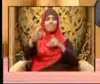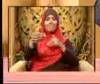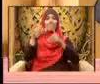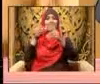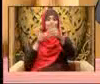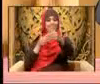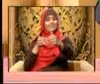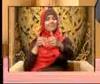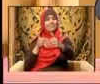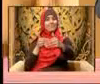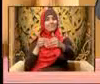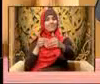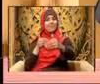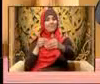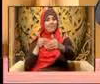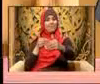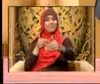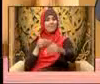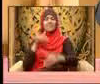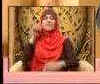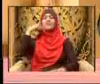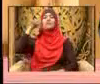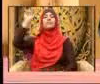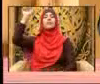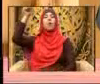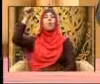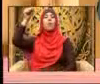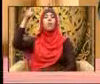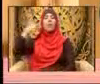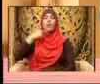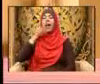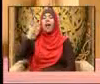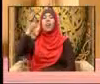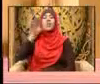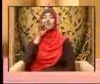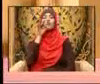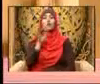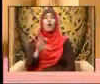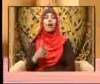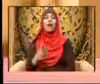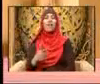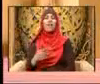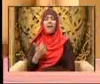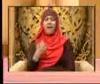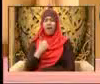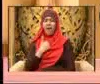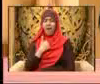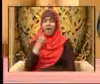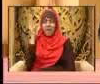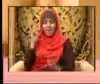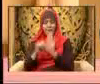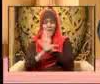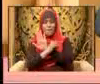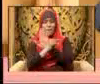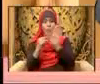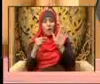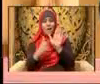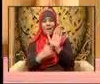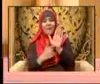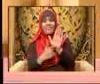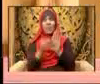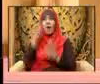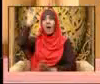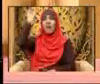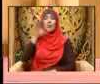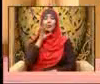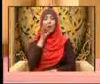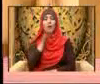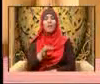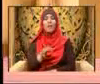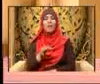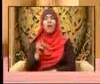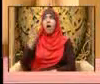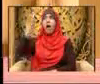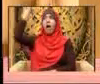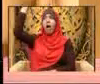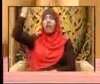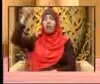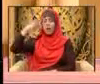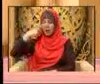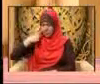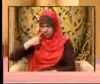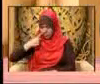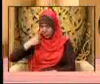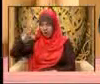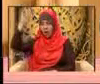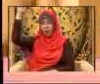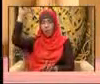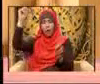عز وجل الضمير أو الفاعل على الفعل، فقال إياك نعبد، أو المفعول على الفعل، فقال إياك نعبد أي لا